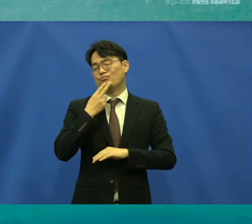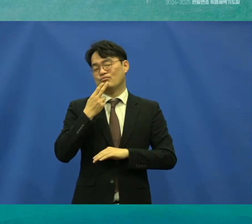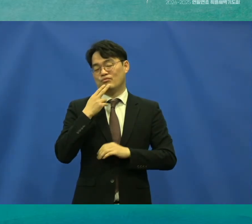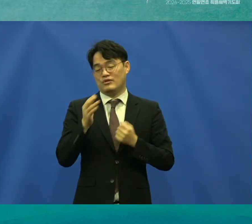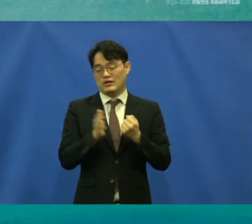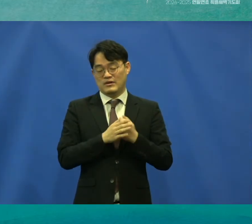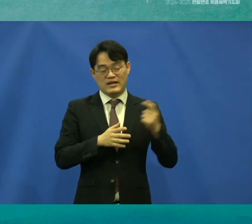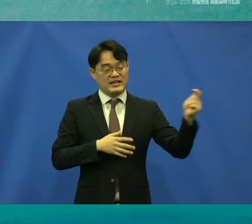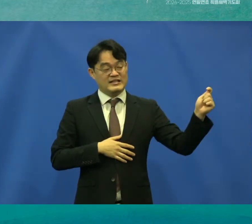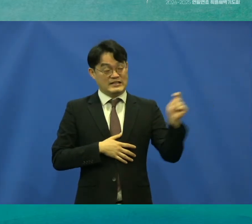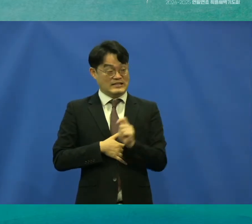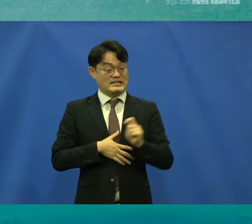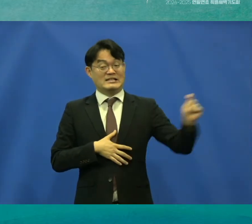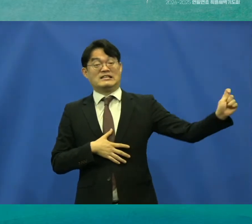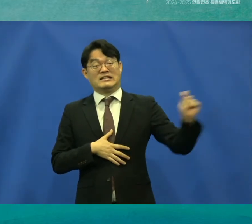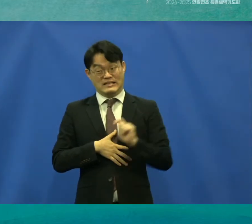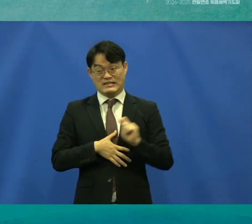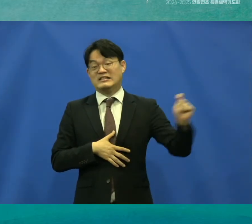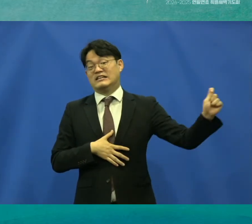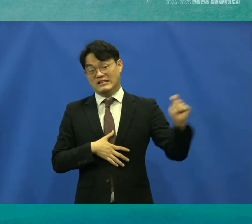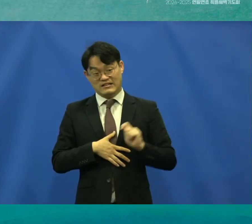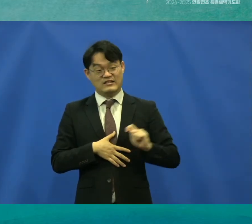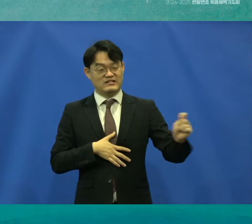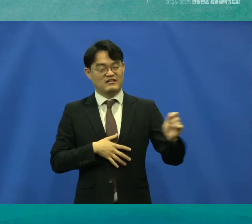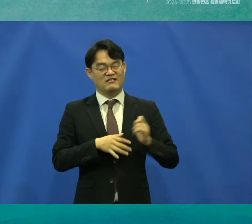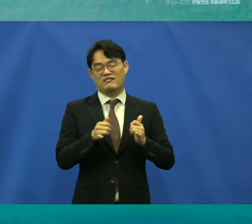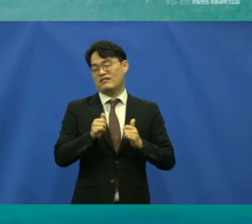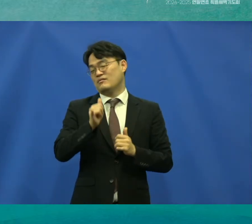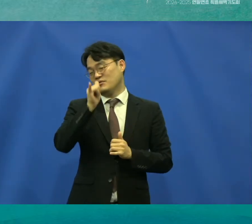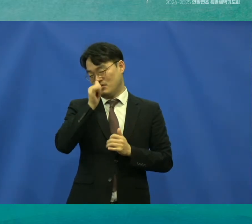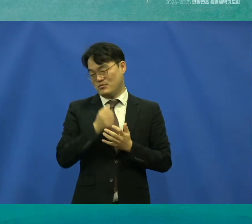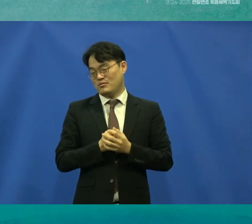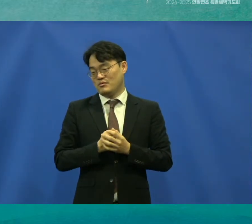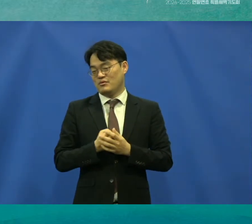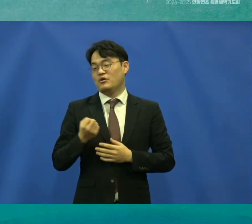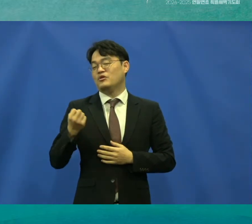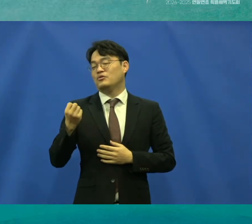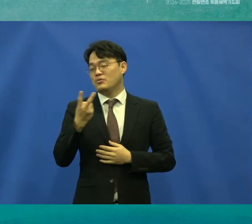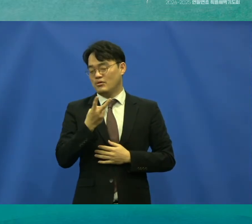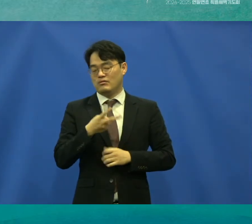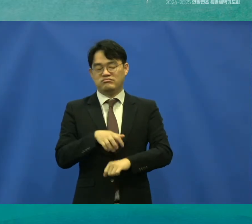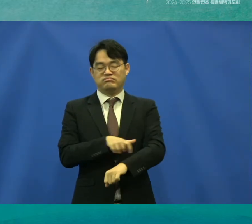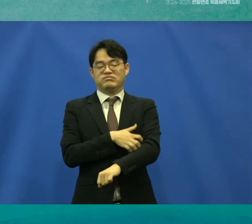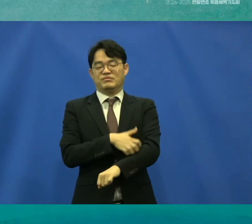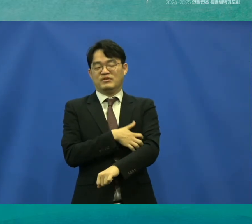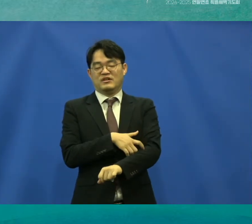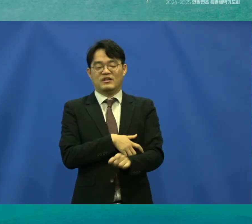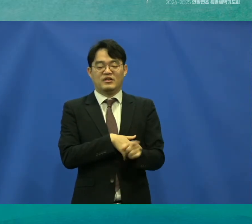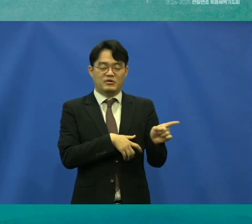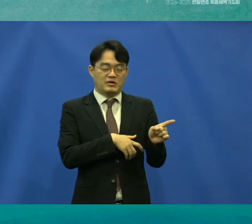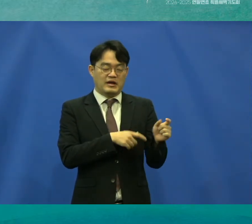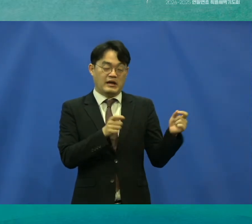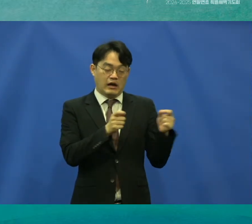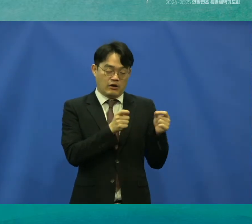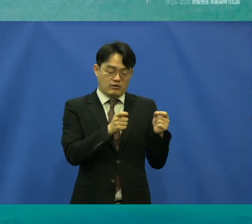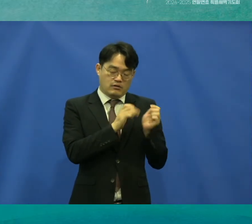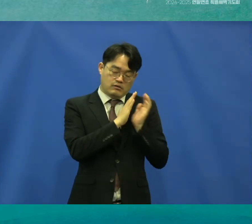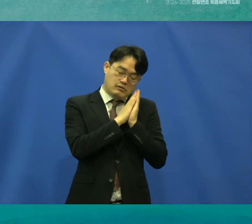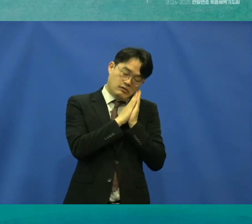여기 와서 여러 가지로 근처에서 불편하게 잠도 자고